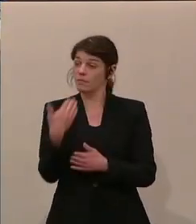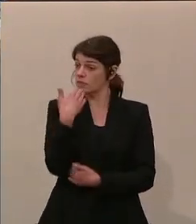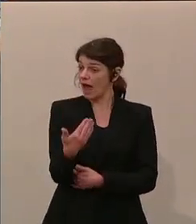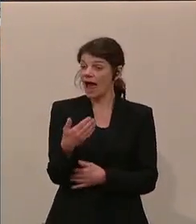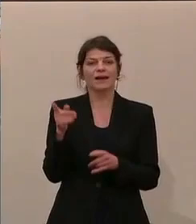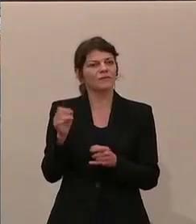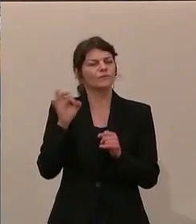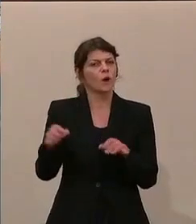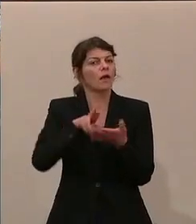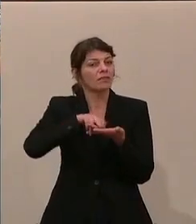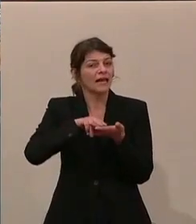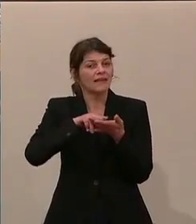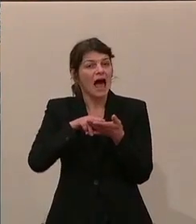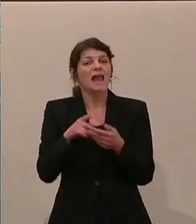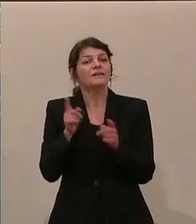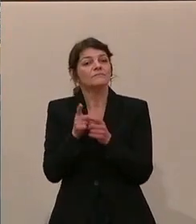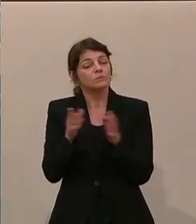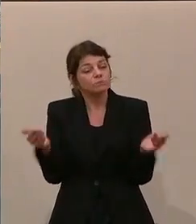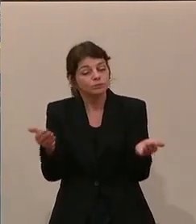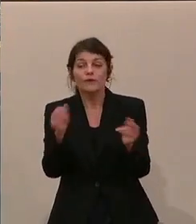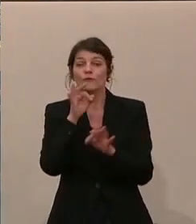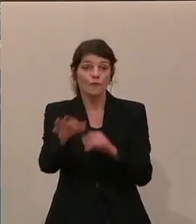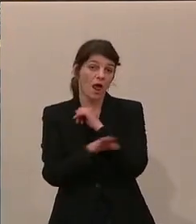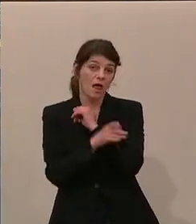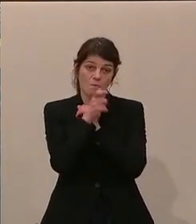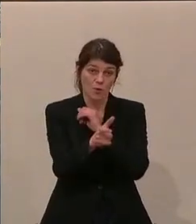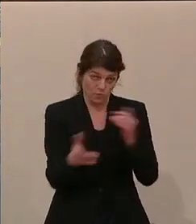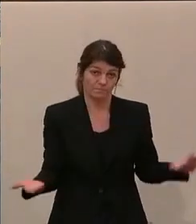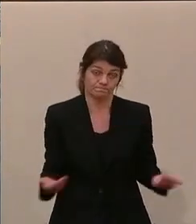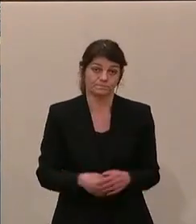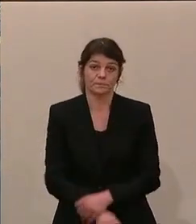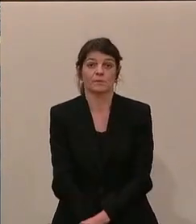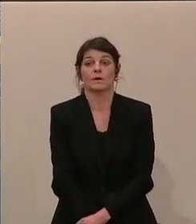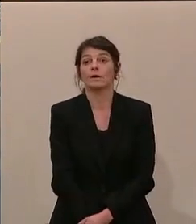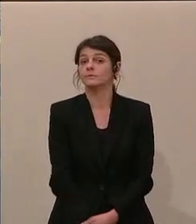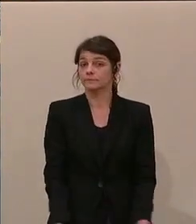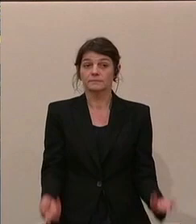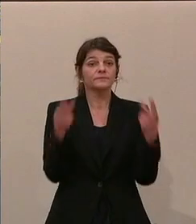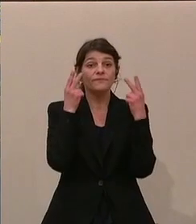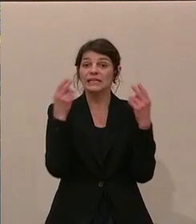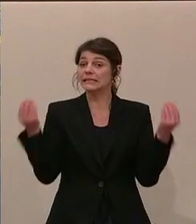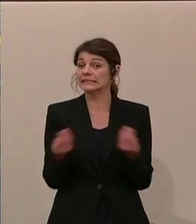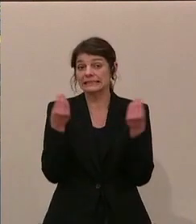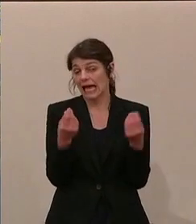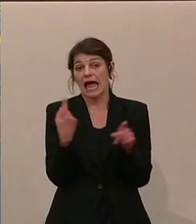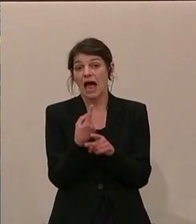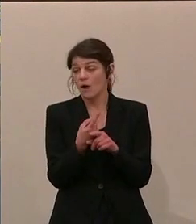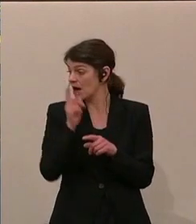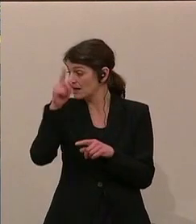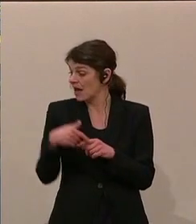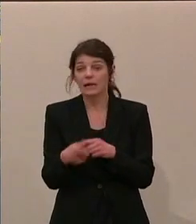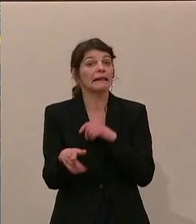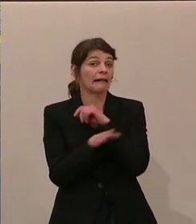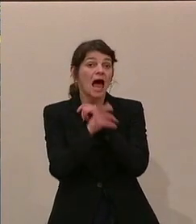der Digitalisierung bei den Lehrberufen. Eine wesentliche Sache, damit die Lehrberufe